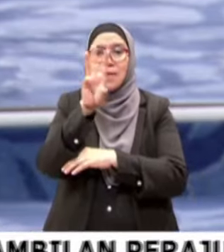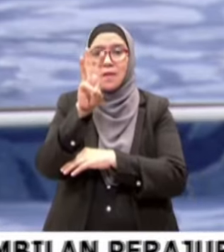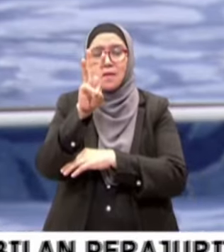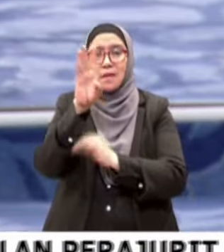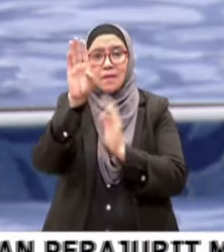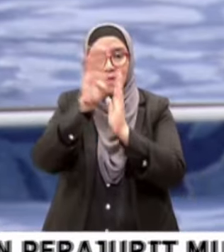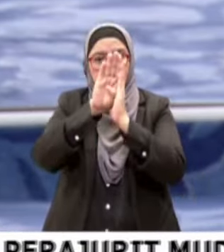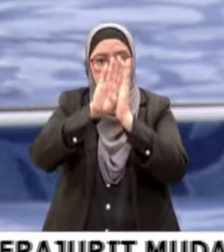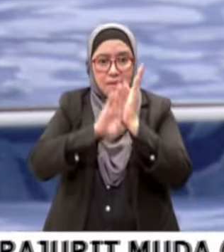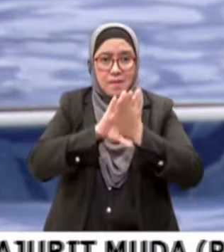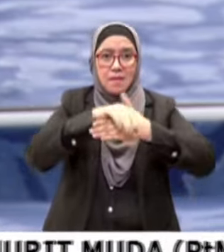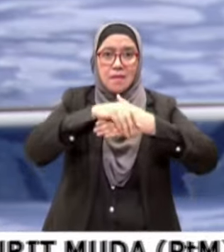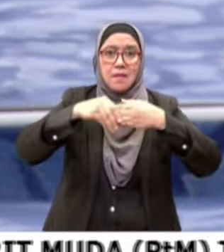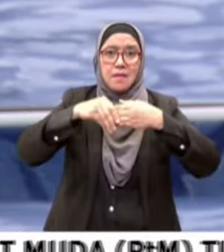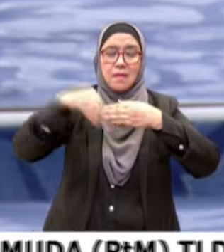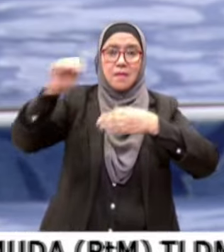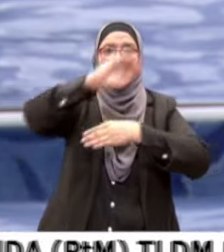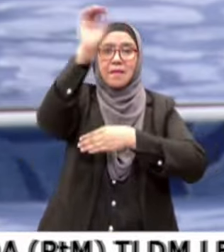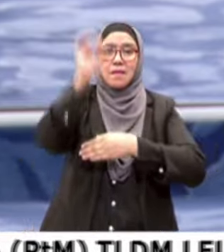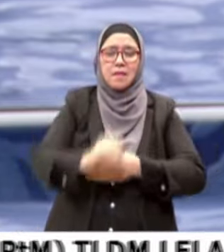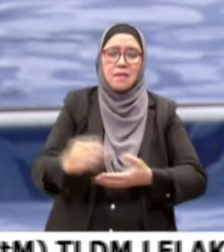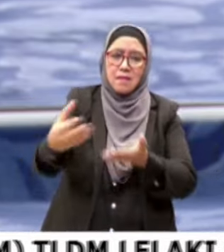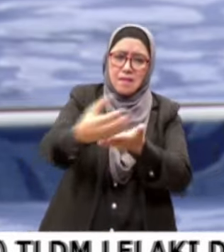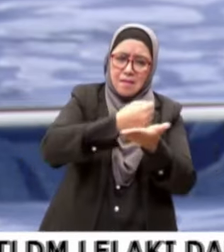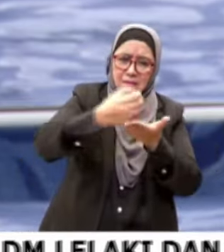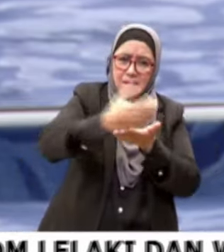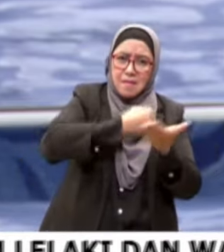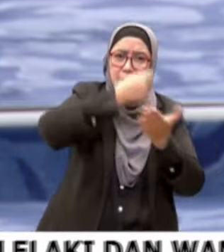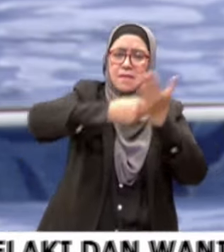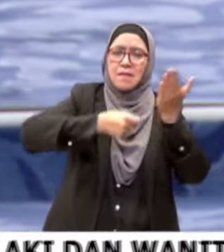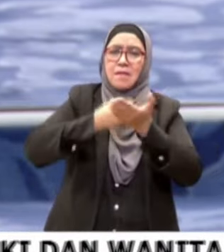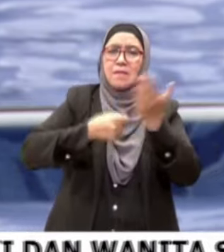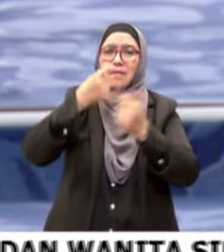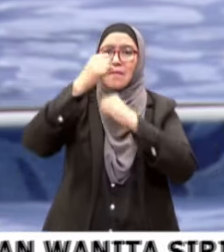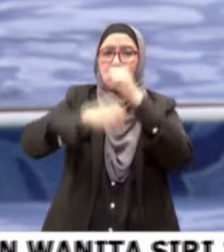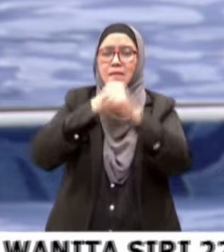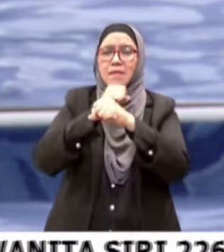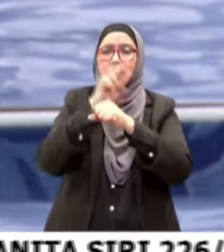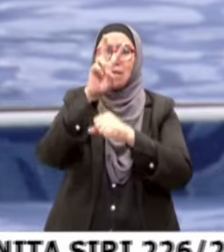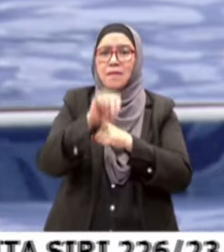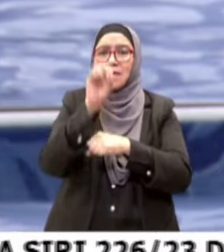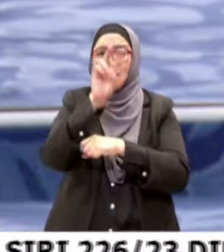Ringgit sama ratu hasil untuk 2022 144